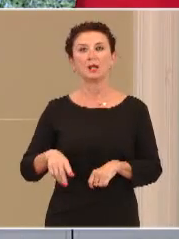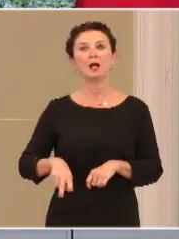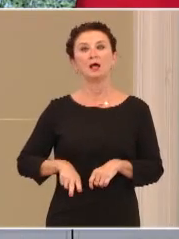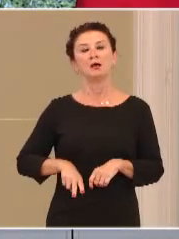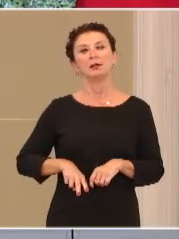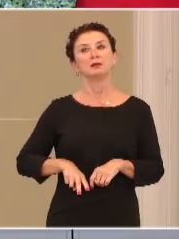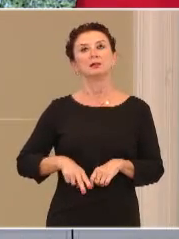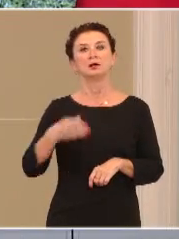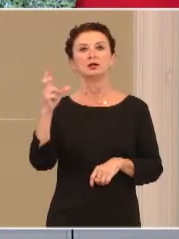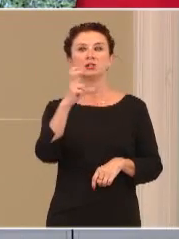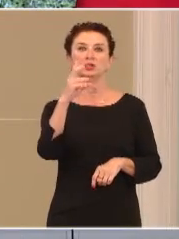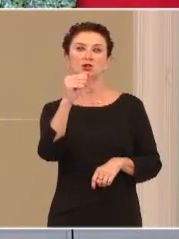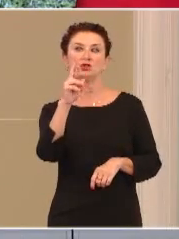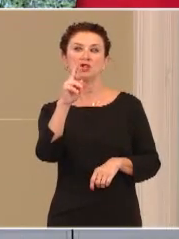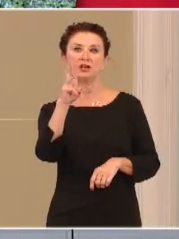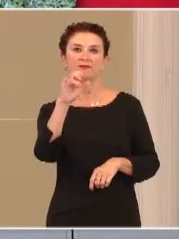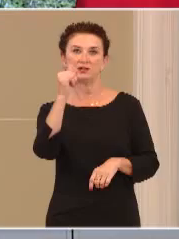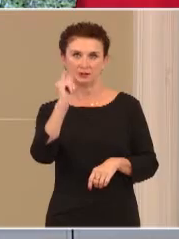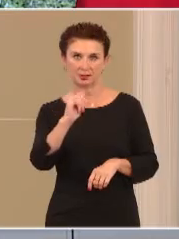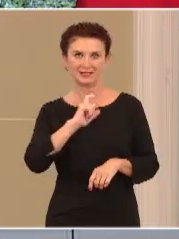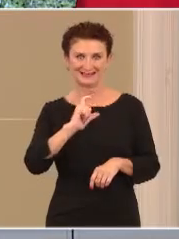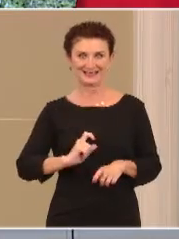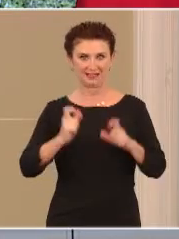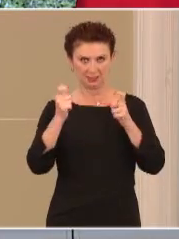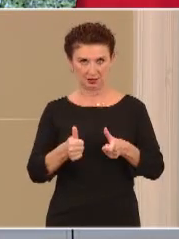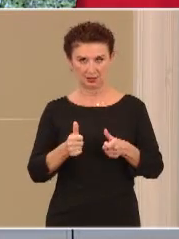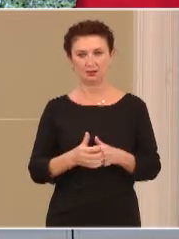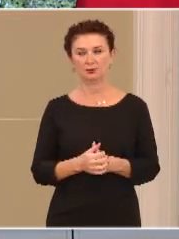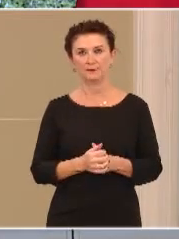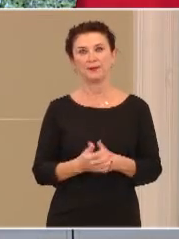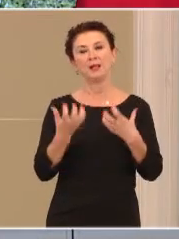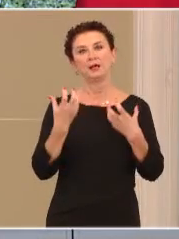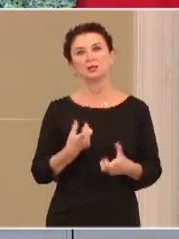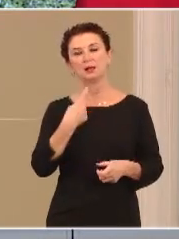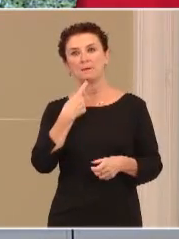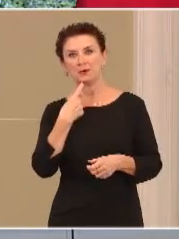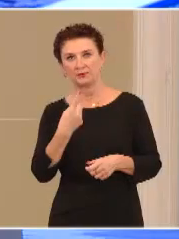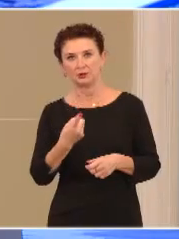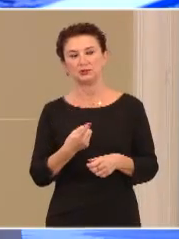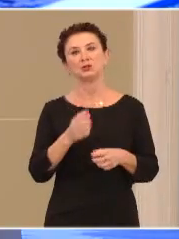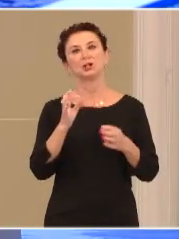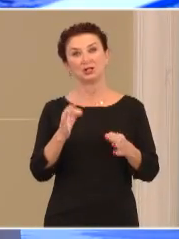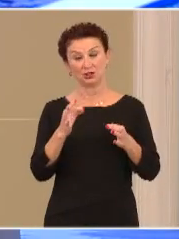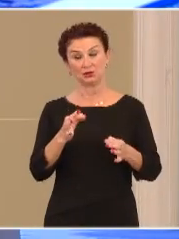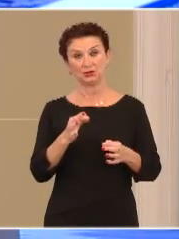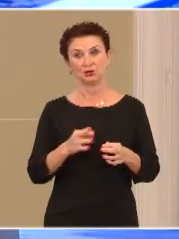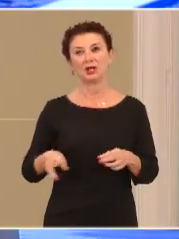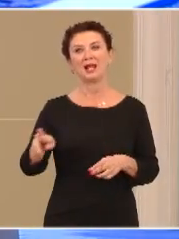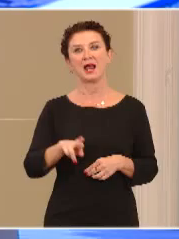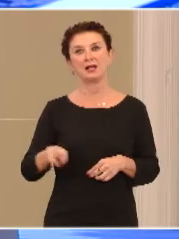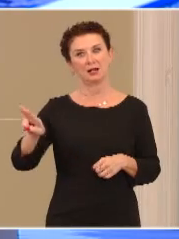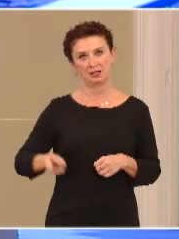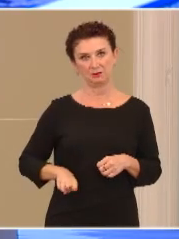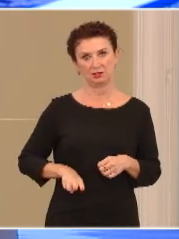Chciałem parę informacji przekazać na temat programu dla górnictwa. Dzisiaj Rada Ministrów podjęła